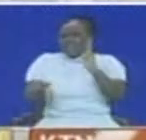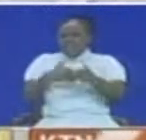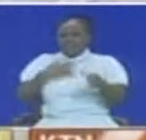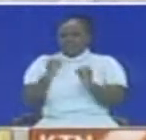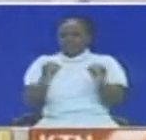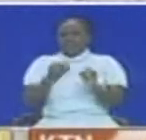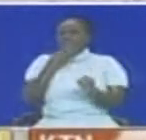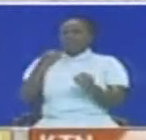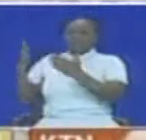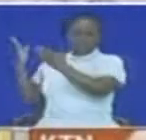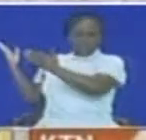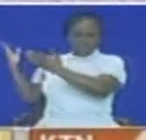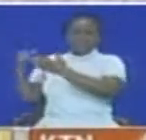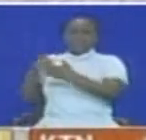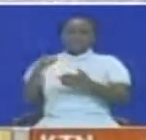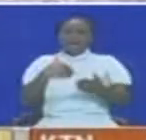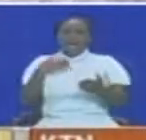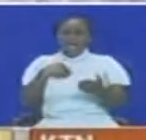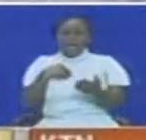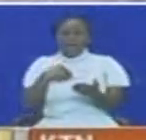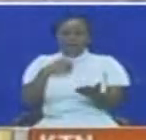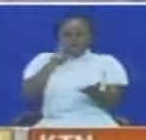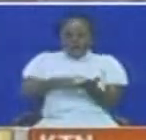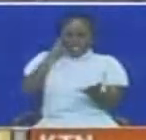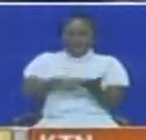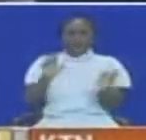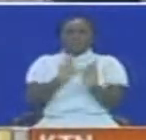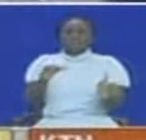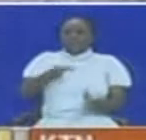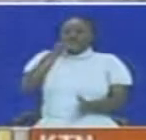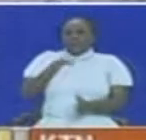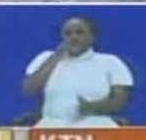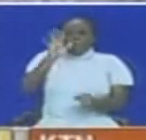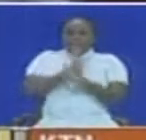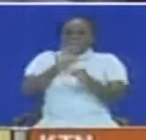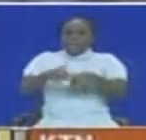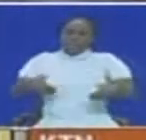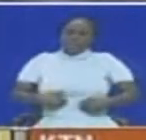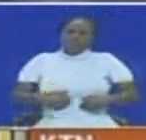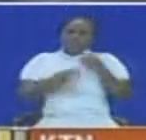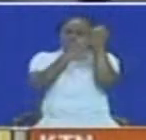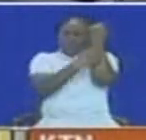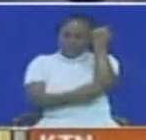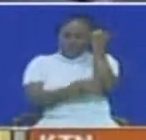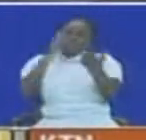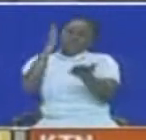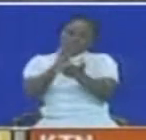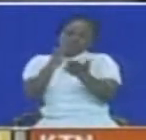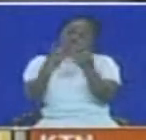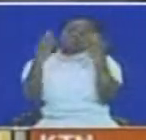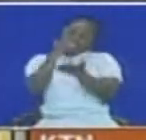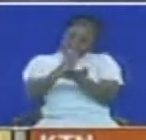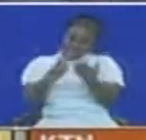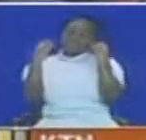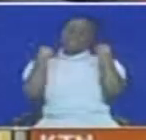Jamaa huyu akibaki na sarafu baada ya kubugia pombe hii inayowacha vijana wengi hoi. Hey, iko wengine wanalala hapo, hata wengine hata